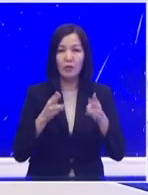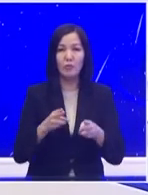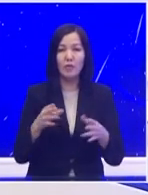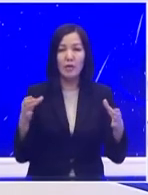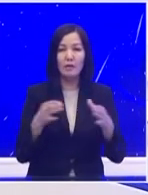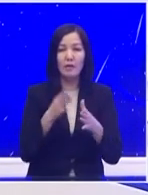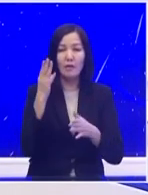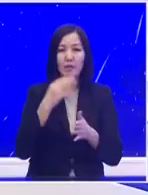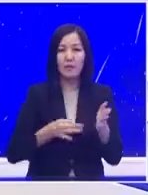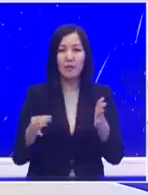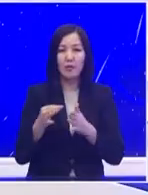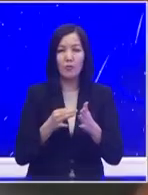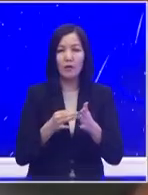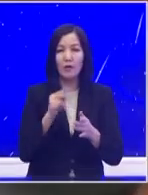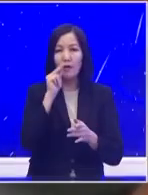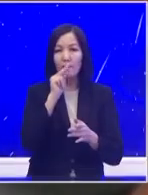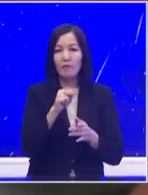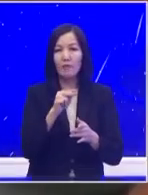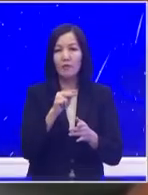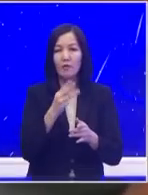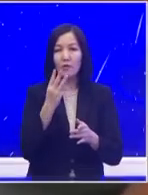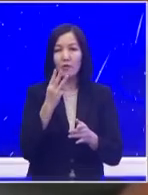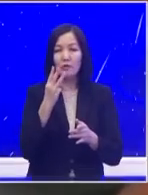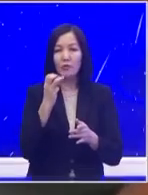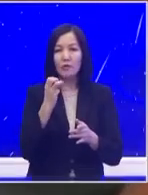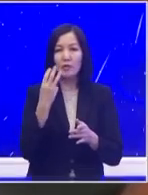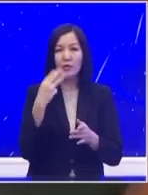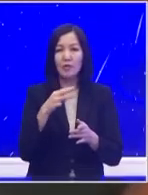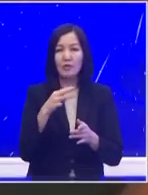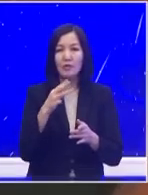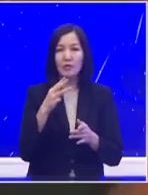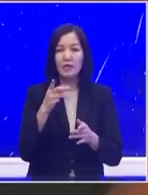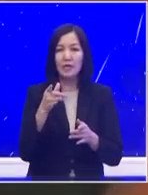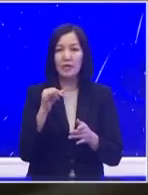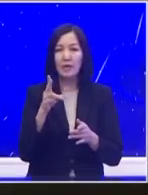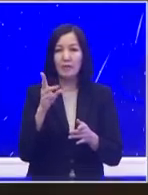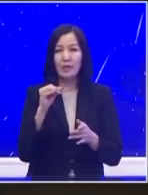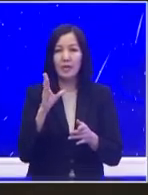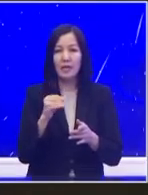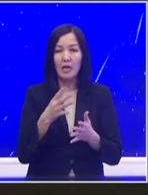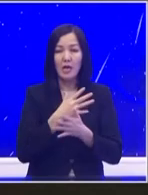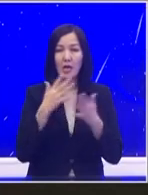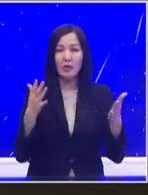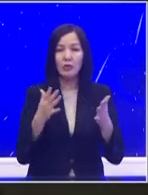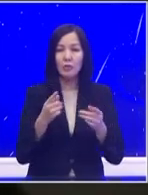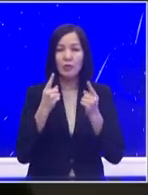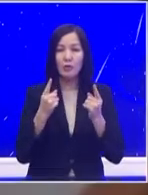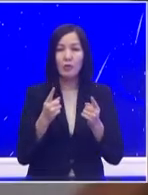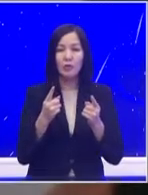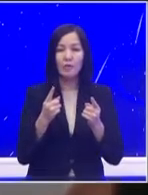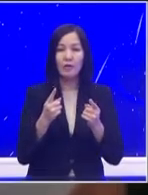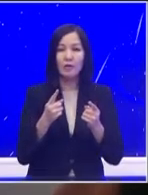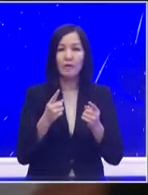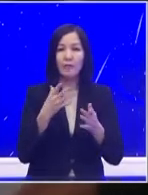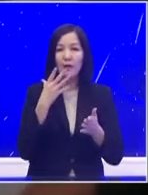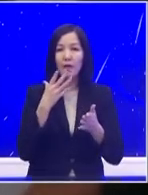полиции Алматинской области. Виновный хранил около 303 граммов героина, что является особо крупным размером. Сейчас он